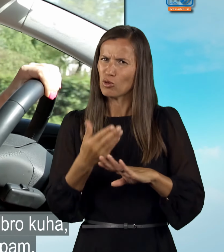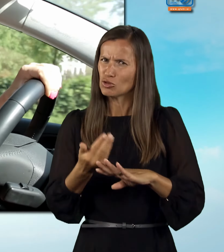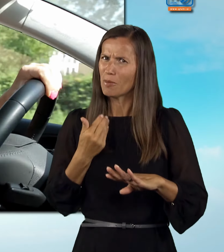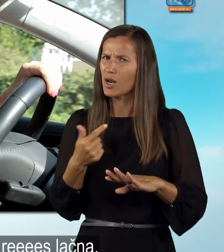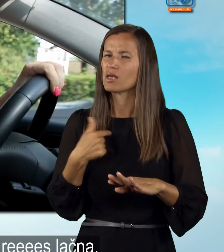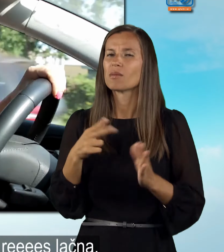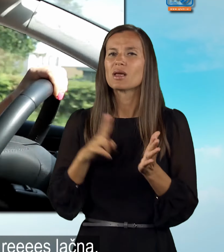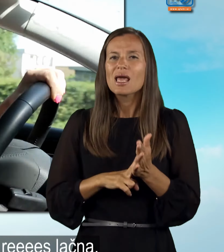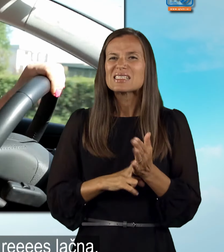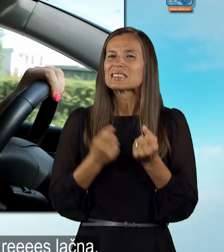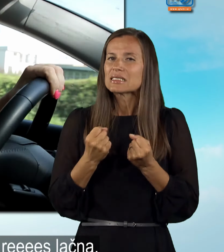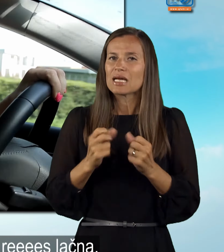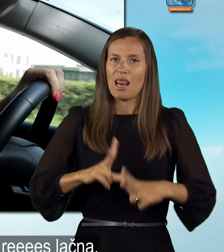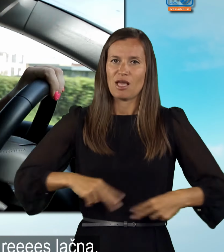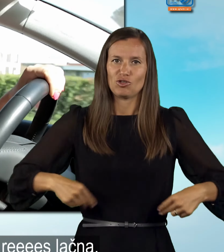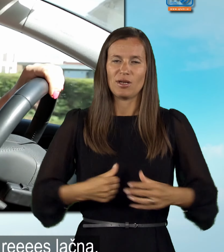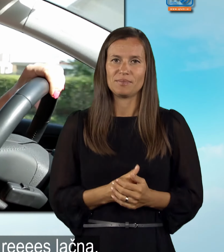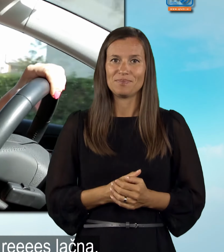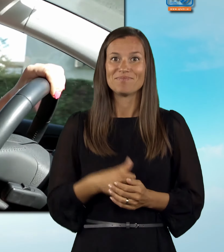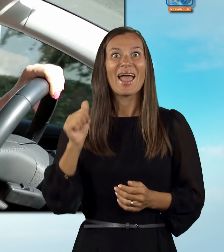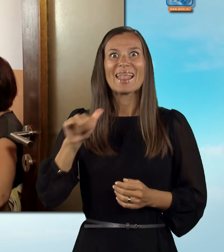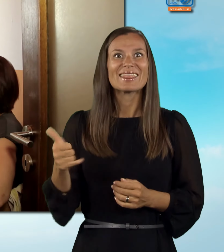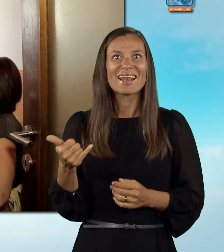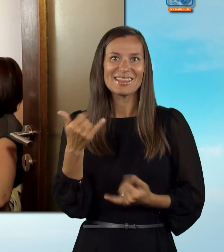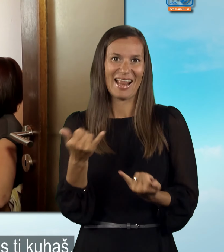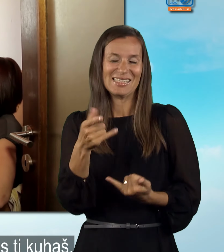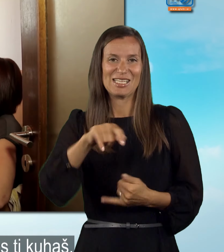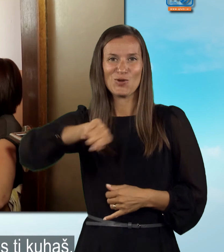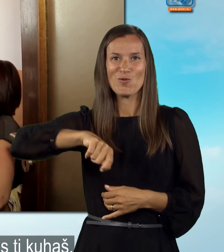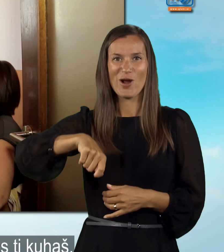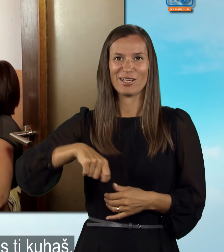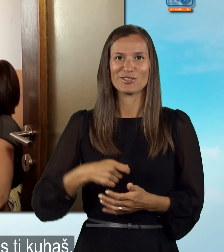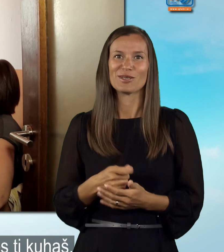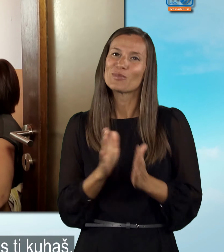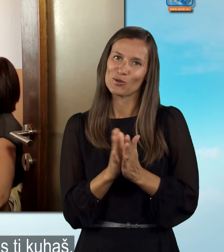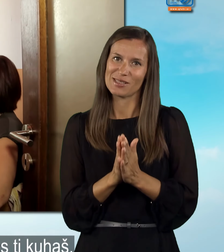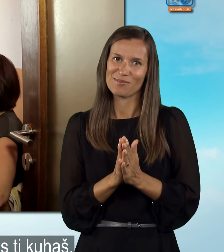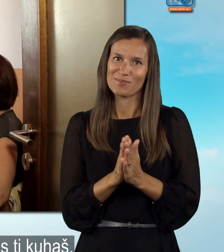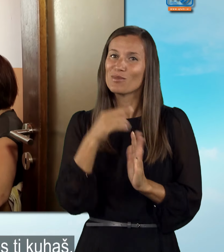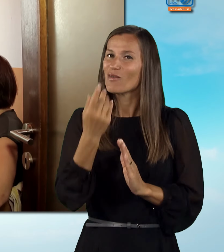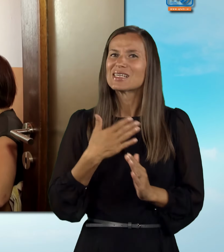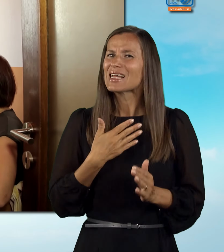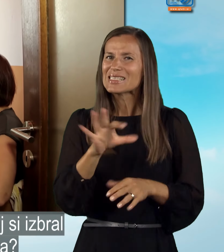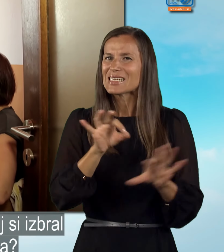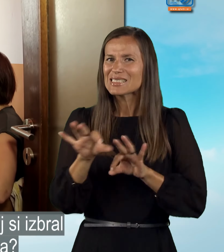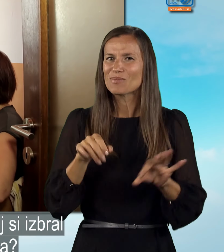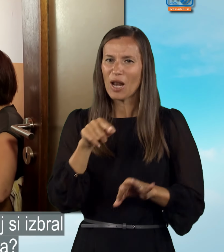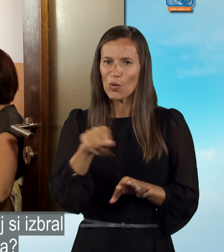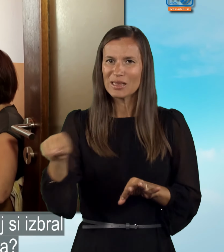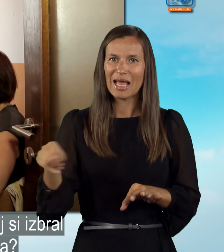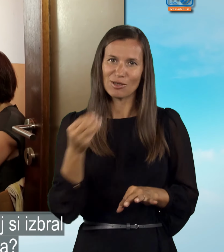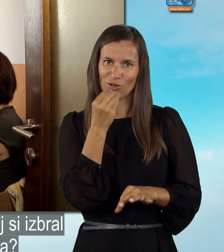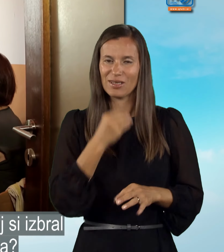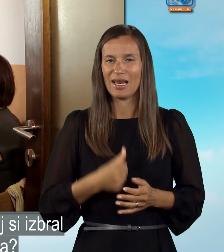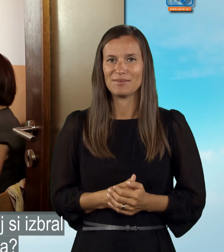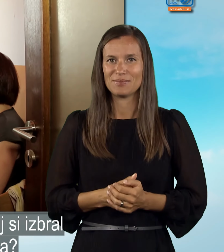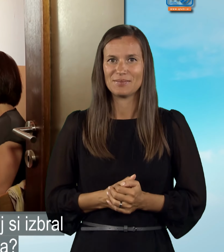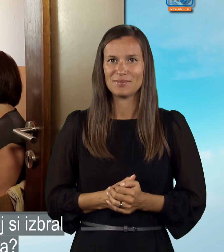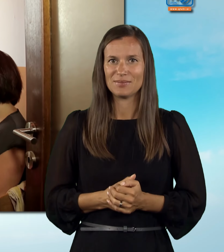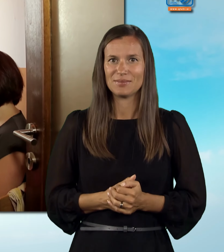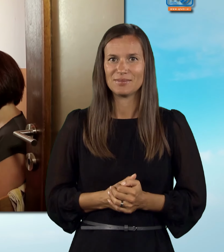da bo čim prej, ker sem res fejslačna. Andrejček, danes ti kuhaš. Dej povej mi, zakaj si izbral ravno ta